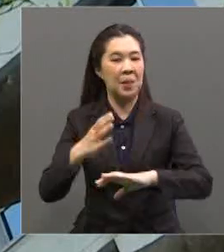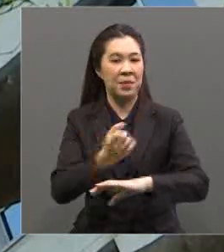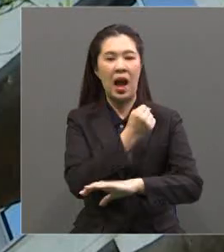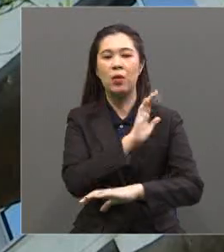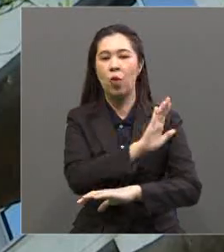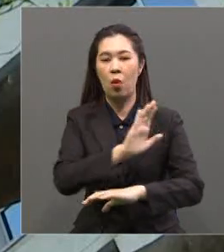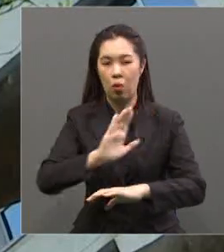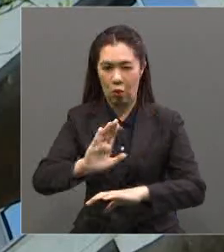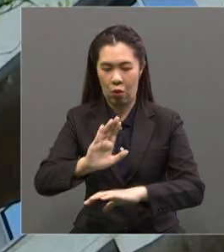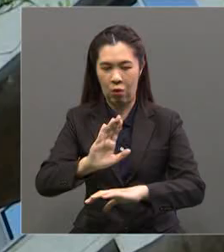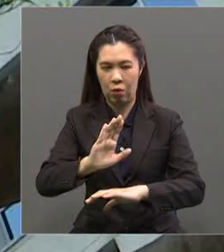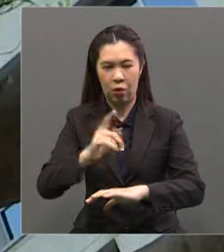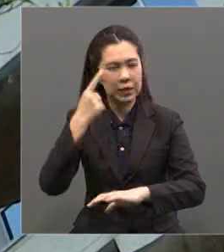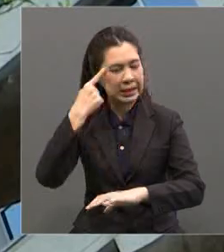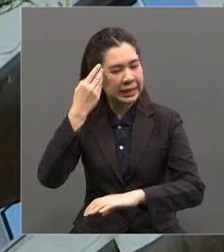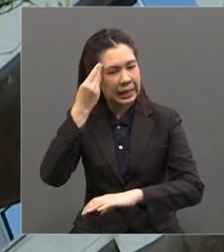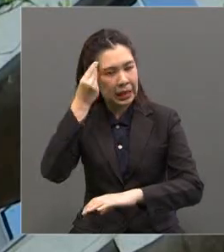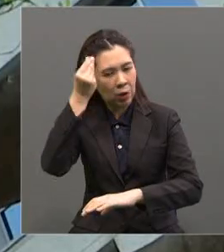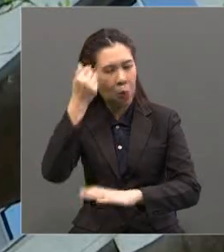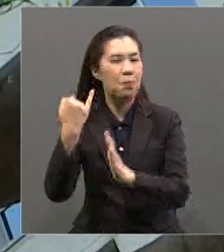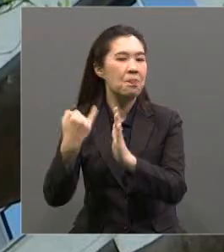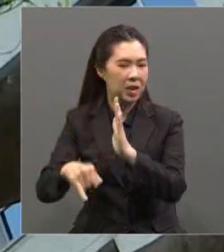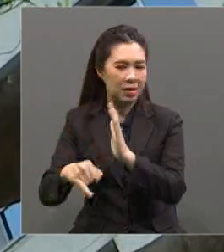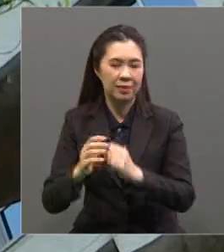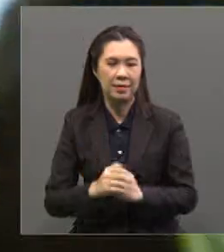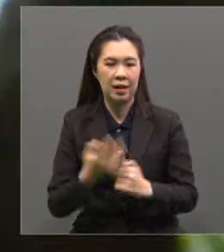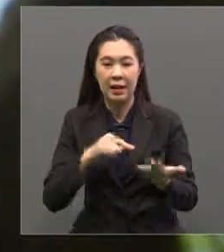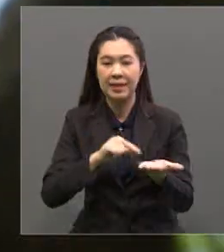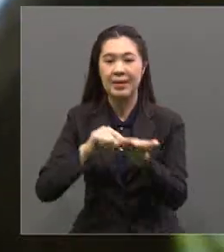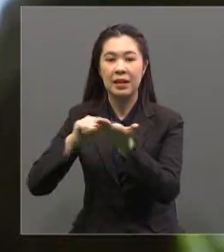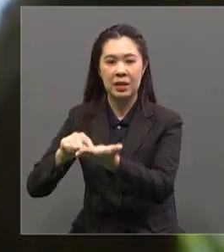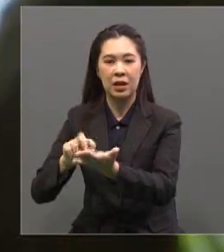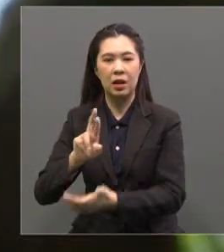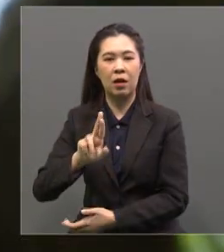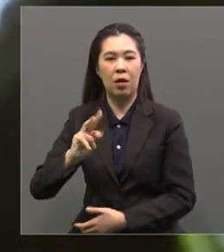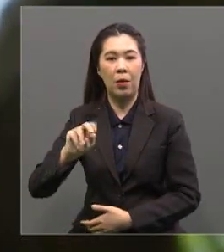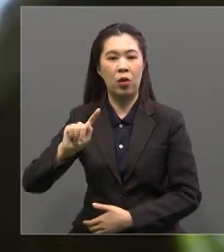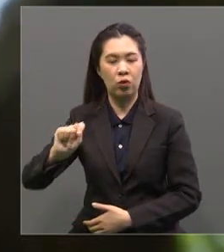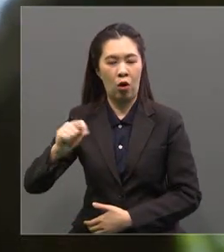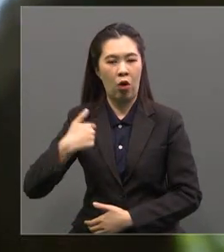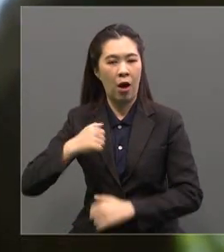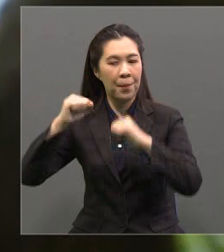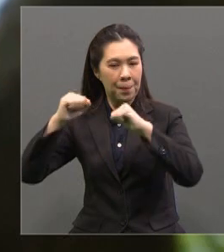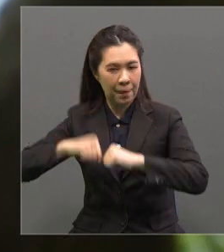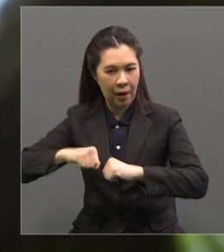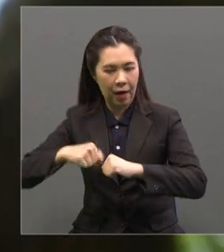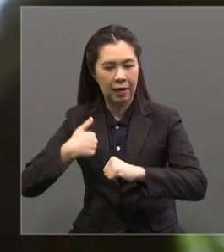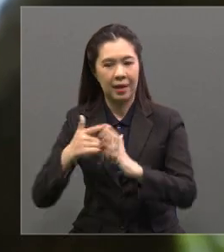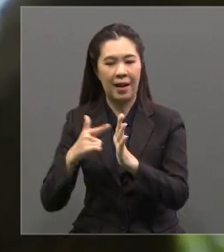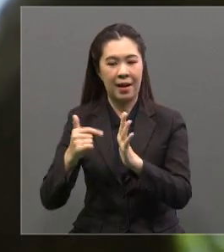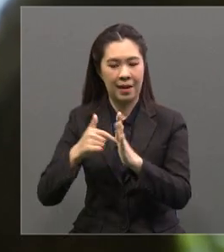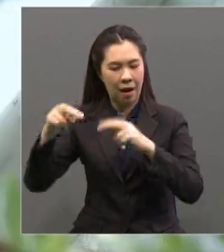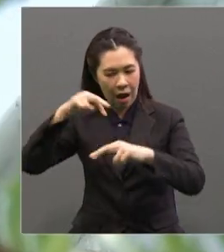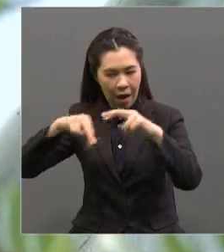หรือดูแลดุลยพินิจโดยมิชอบเสนอเรื่องให้คณะรัฐมนตรีมีมติอนุมัติเปลี่ยนแปลงรายการ